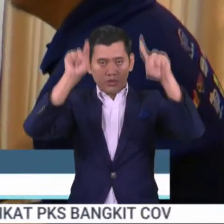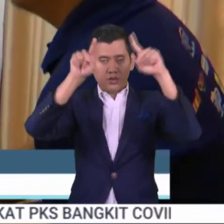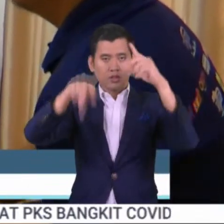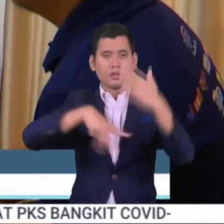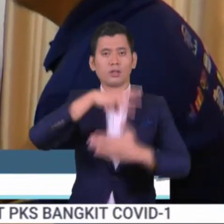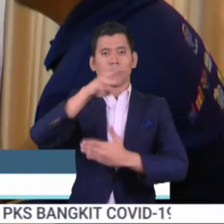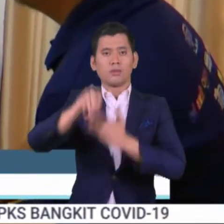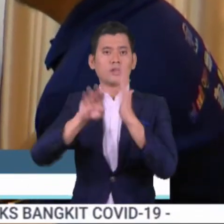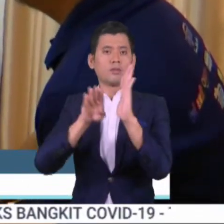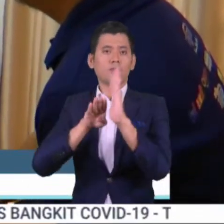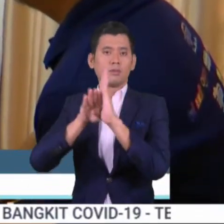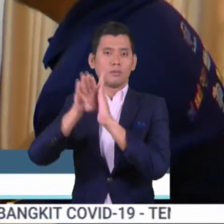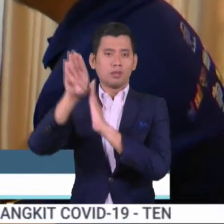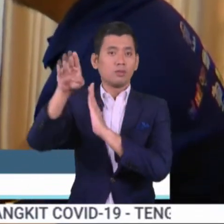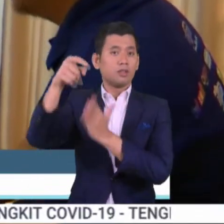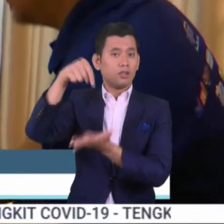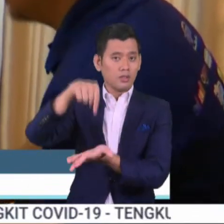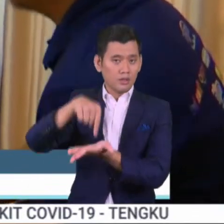agenda pembangunan.